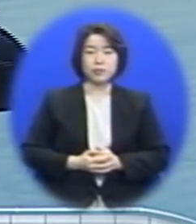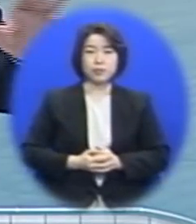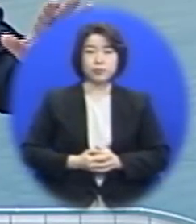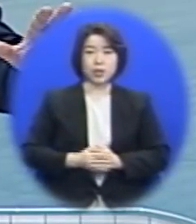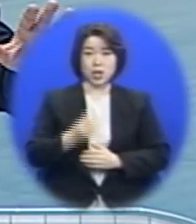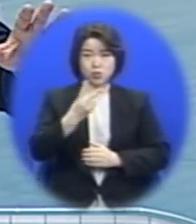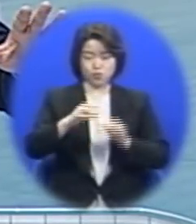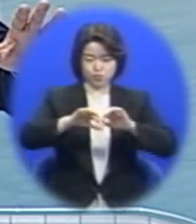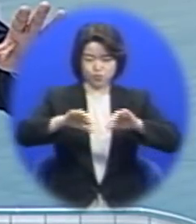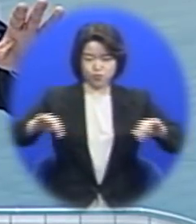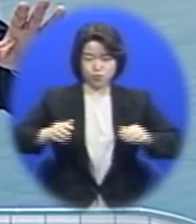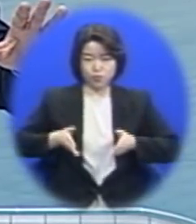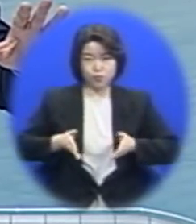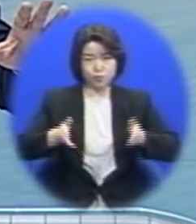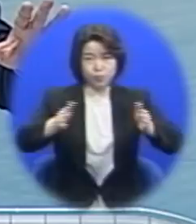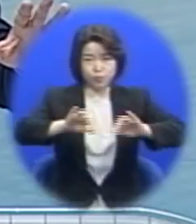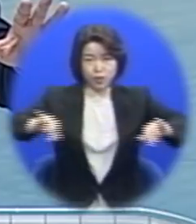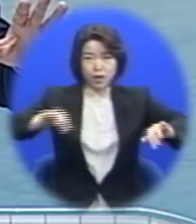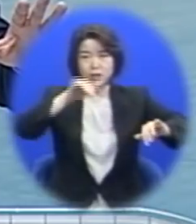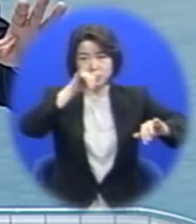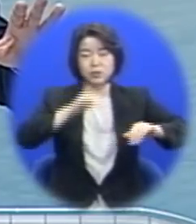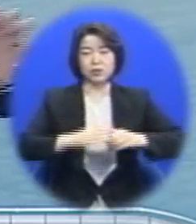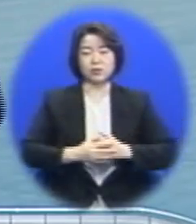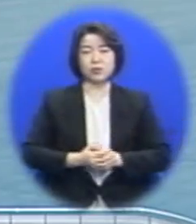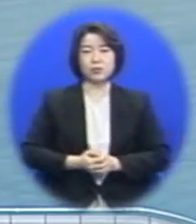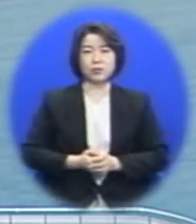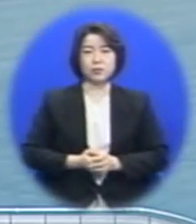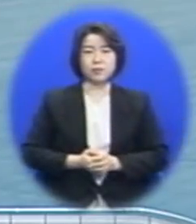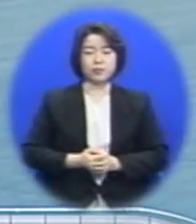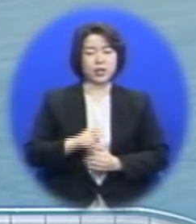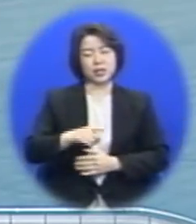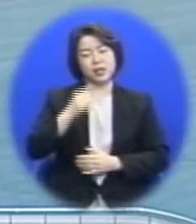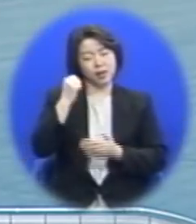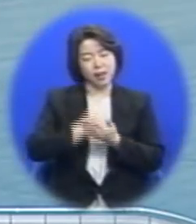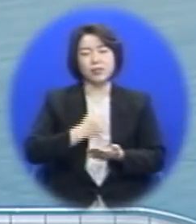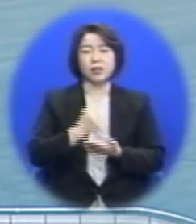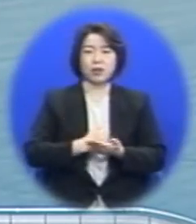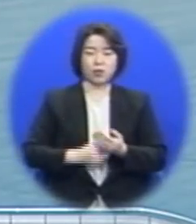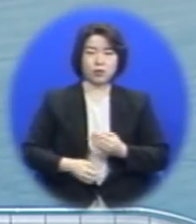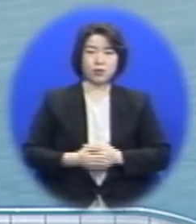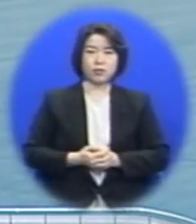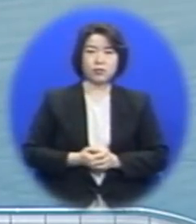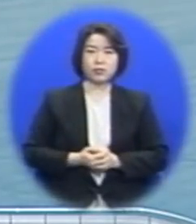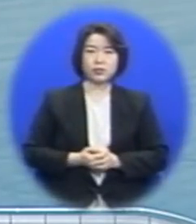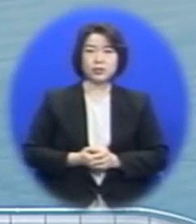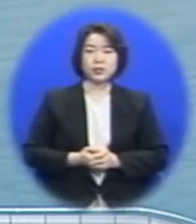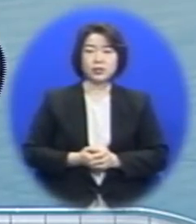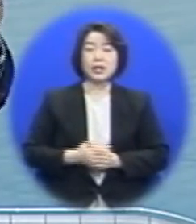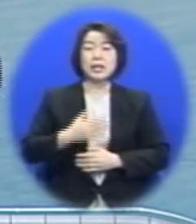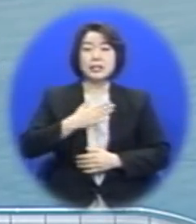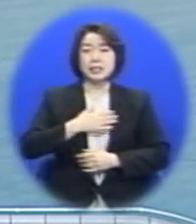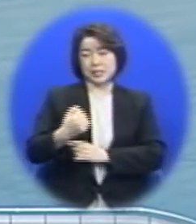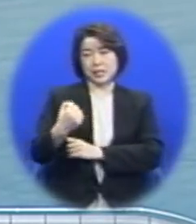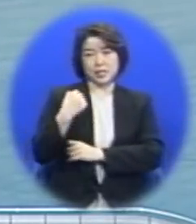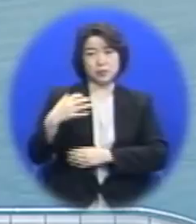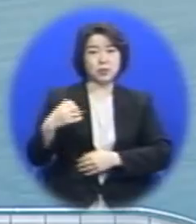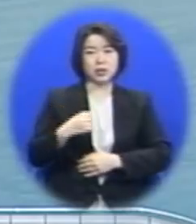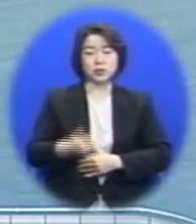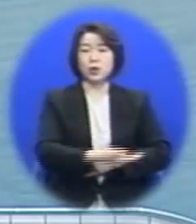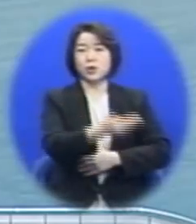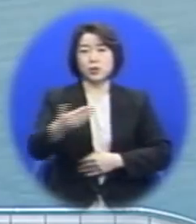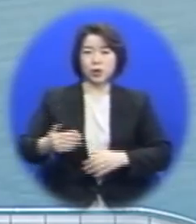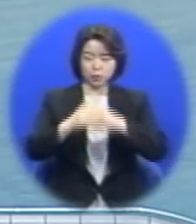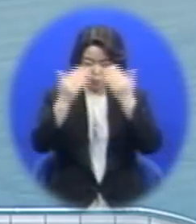둘로 쫙 갈라지는 거 아십니까? 그게 너무 안타까워요. 제 힘으로는 여러분